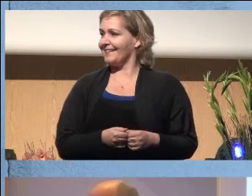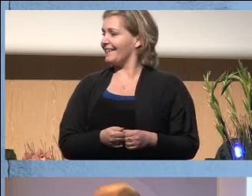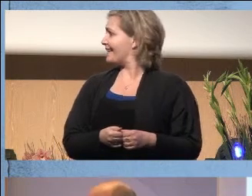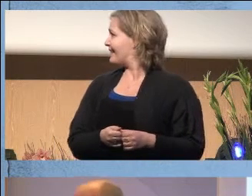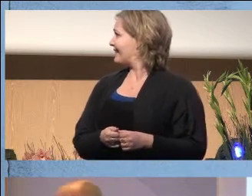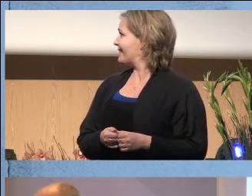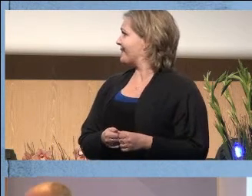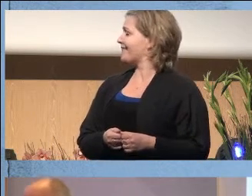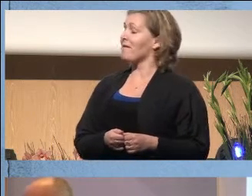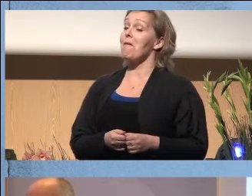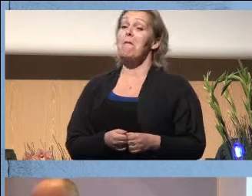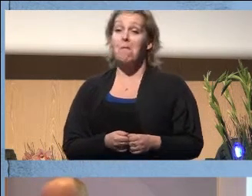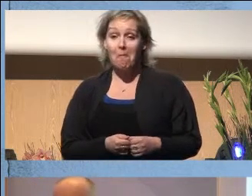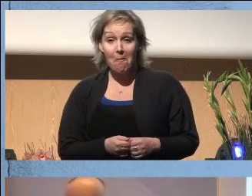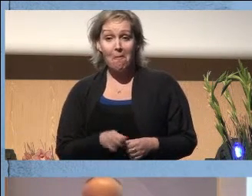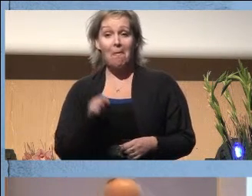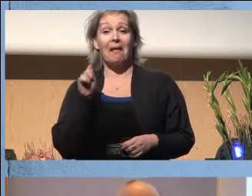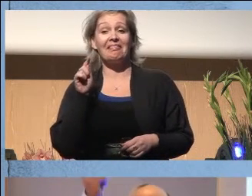Og det er den, ja.